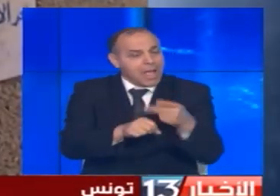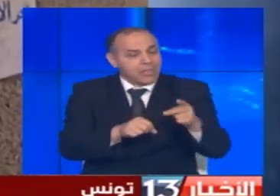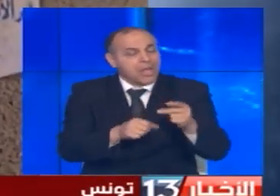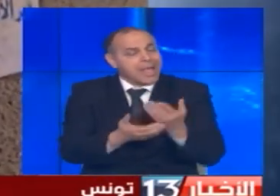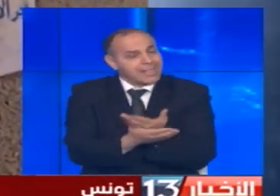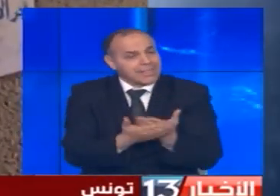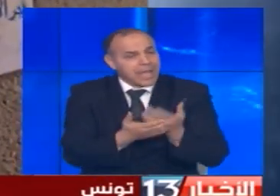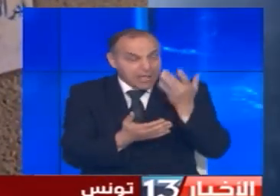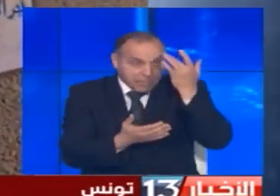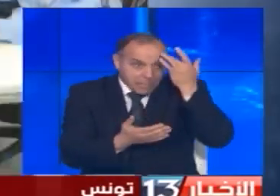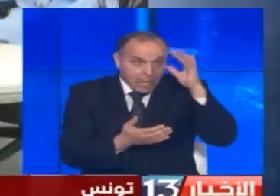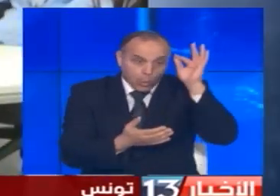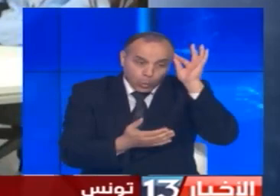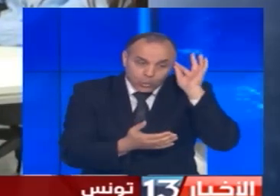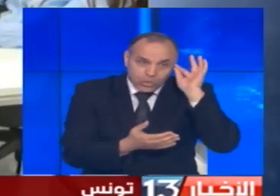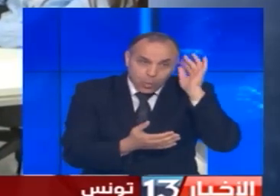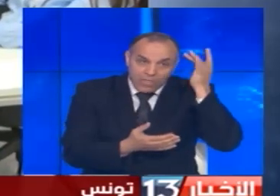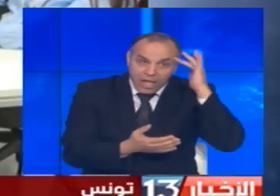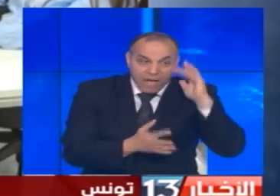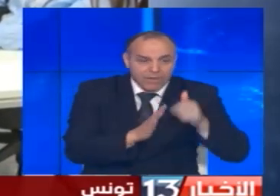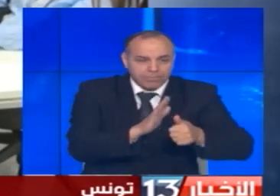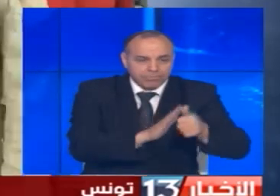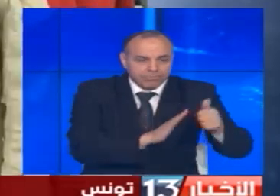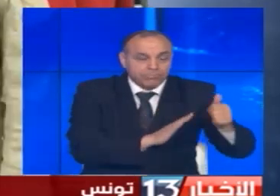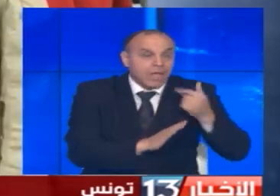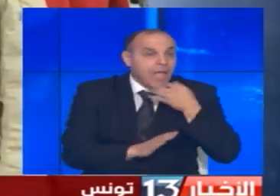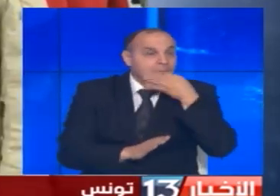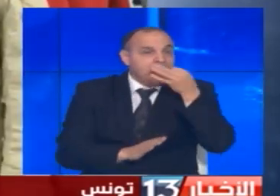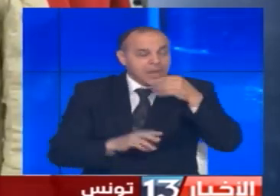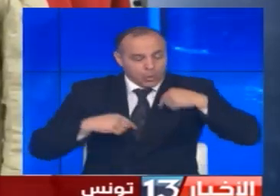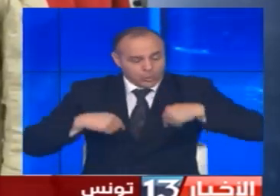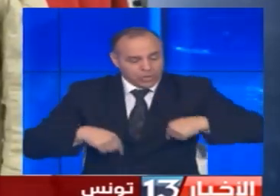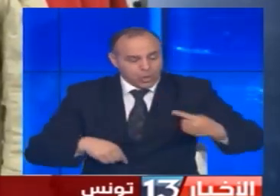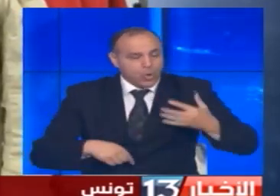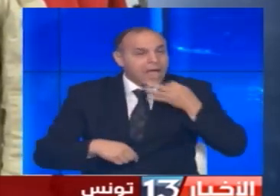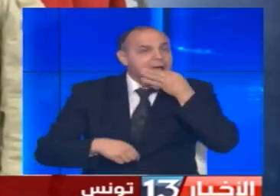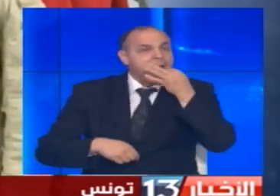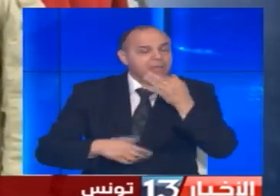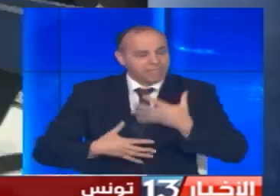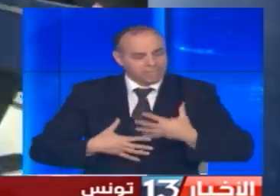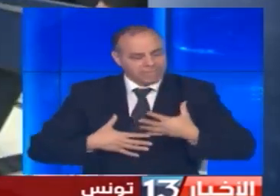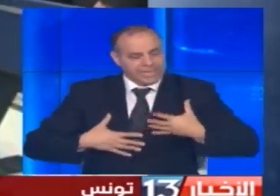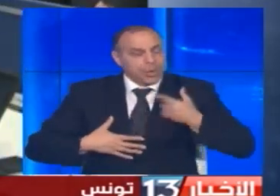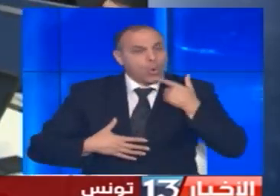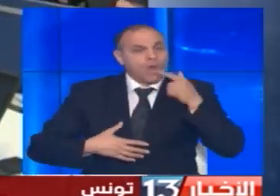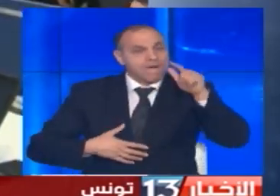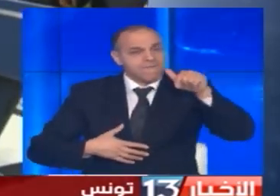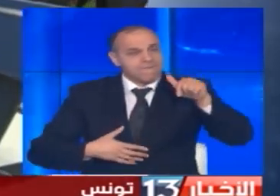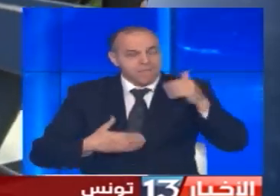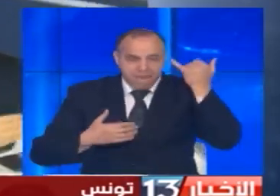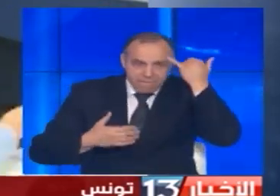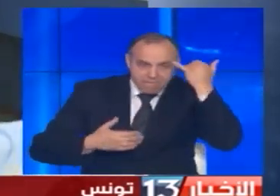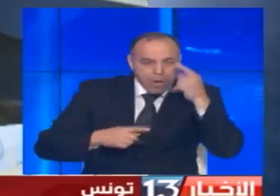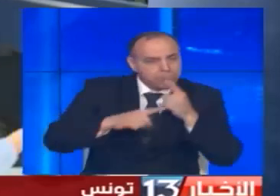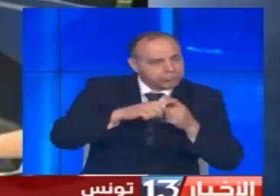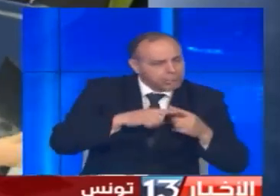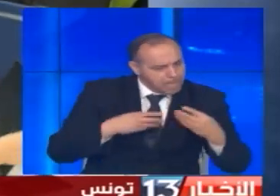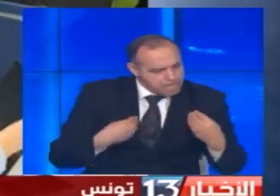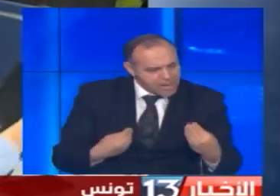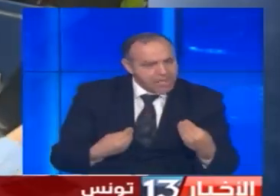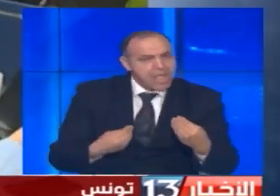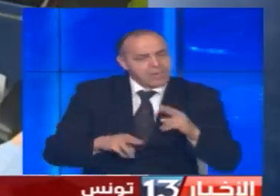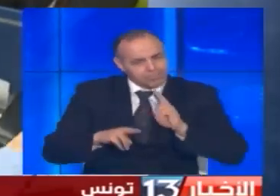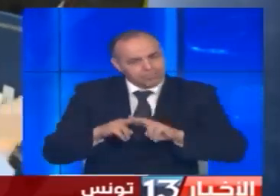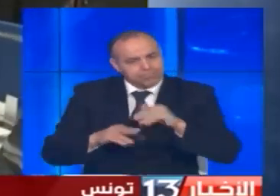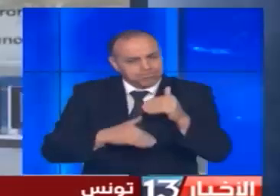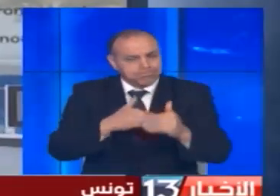الثقه في الذكاء التونسي وثقافه النجاح. كما اعرب رئيس الحكومه عن تفاؤله بوجود بوادر ايجابيه